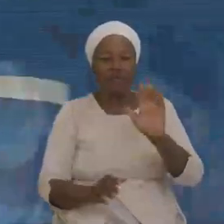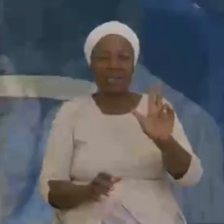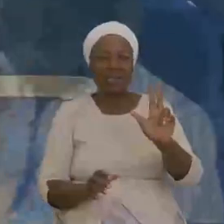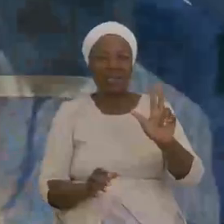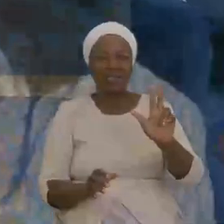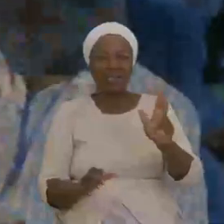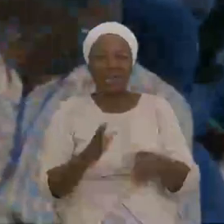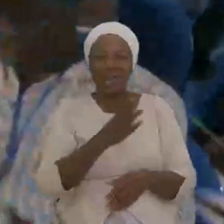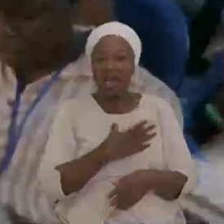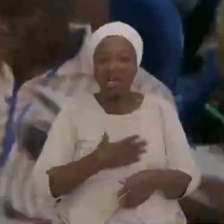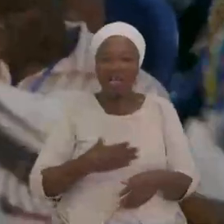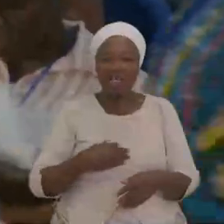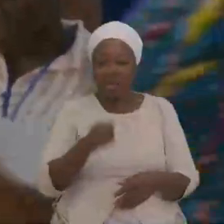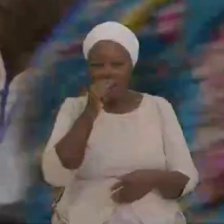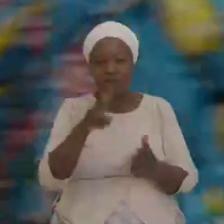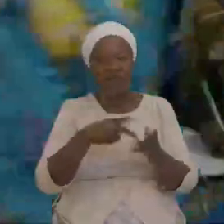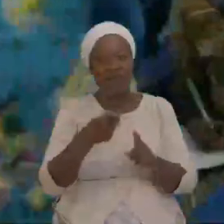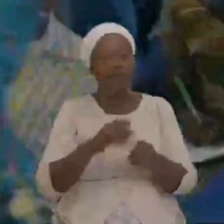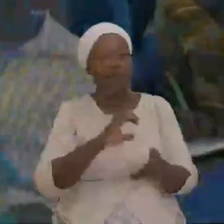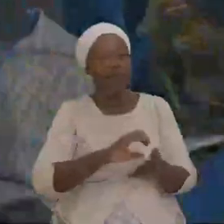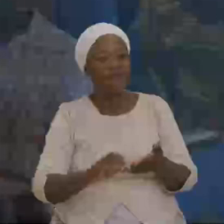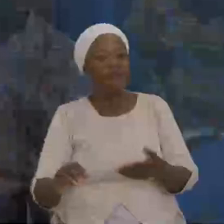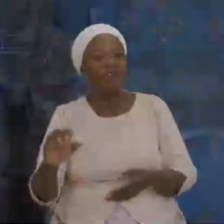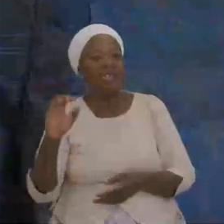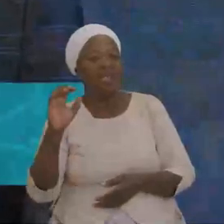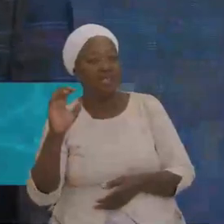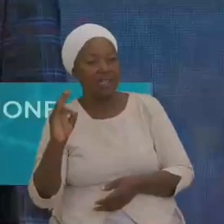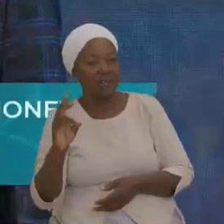3. Je vous lis à partir du verset 7.